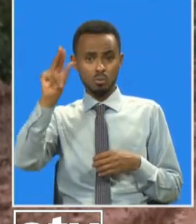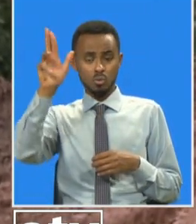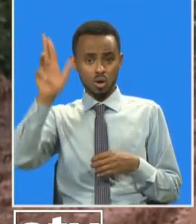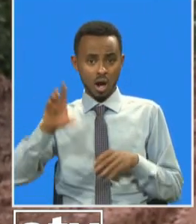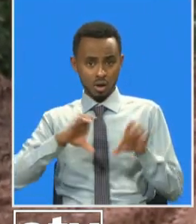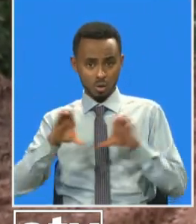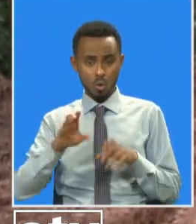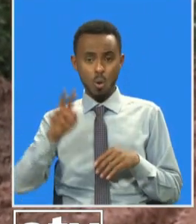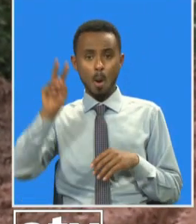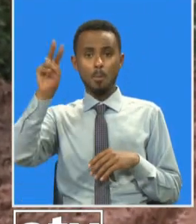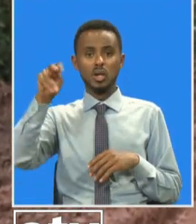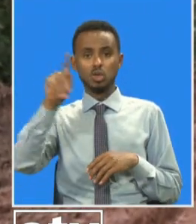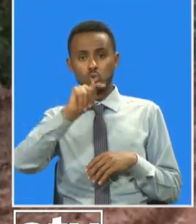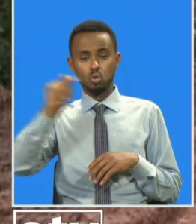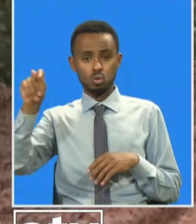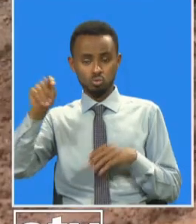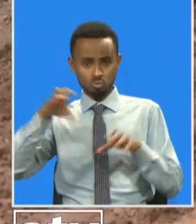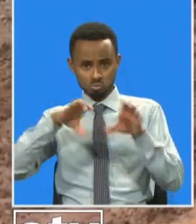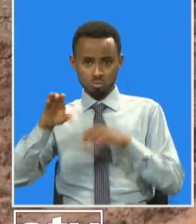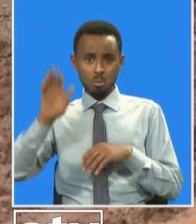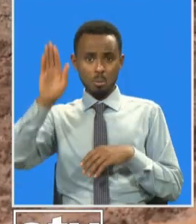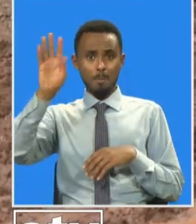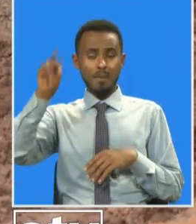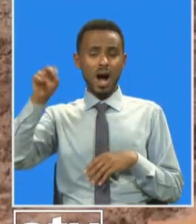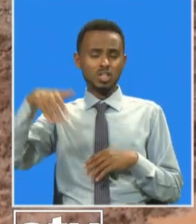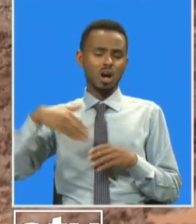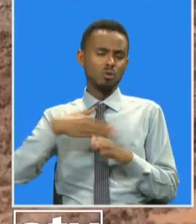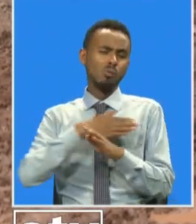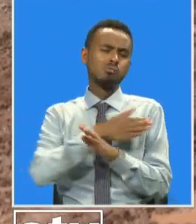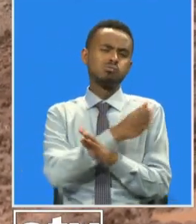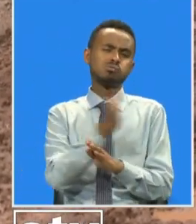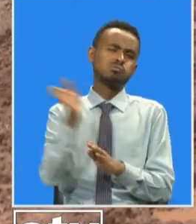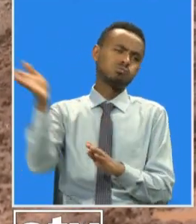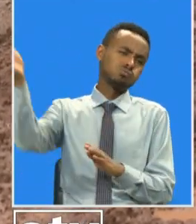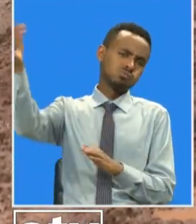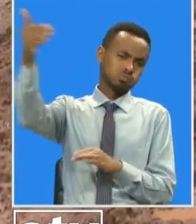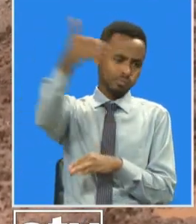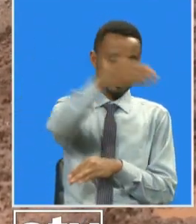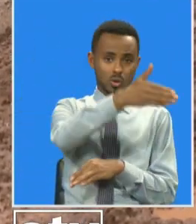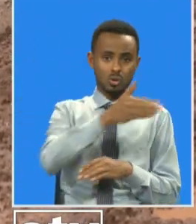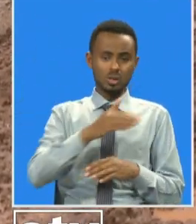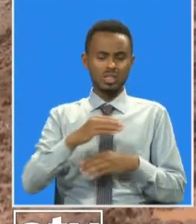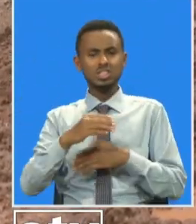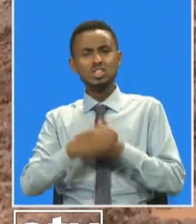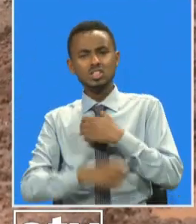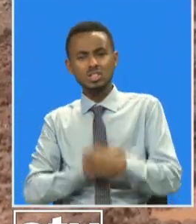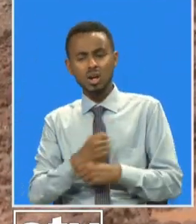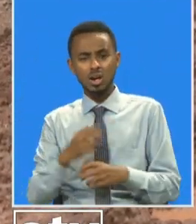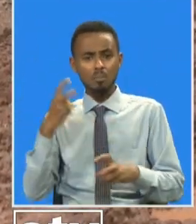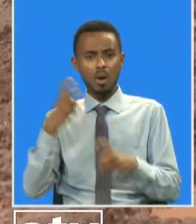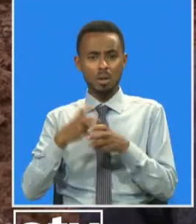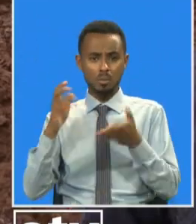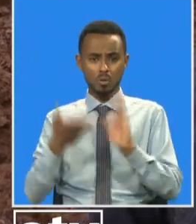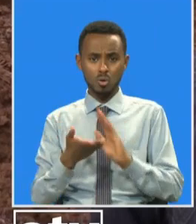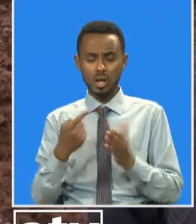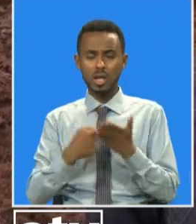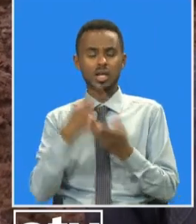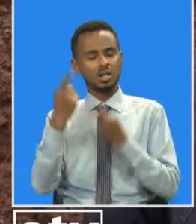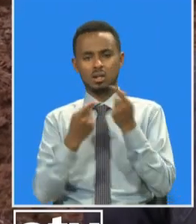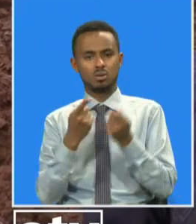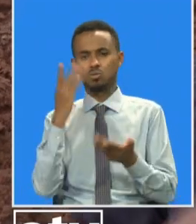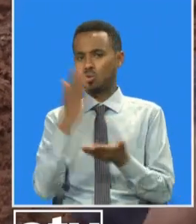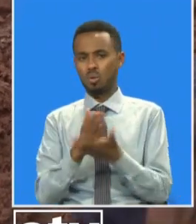በኢልባቦር አድርጎ በመቱ ዙሮ በማሻ አድርጎ ነው የሚመጣው። ስለዚህ እንግልቱ በጣም ከባድ በመሆኑ ብዙ ነጋዴ ከንግድ ላይ